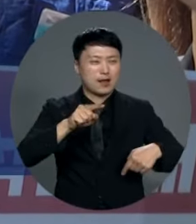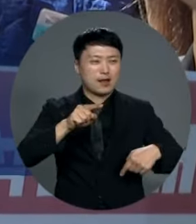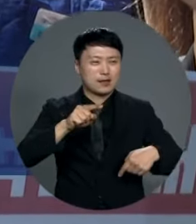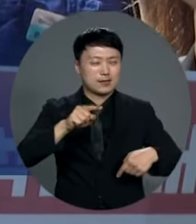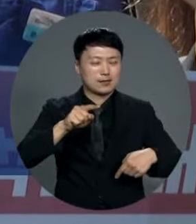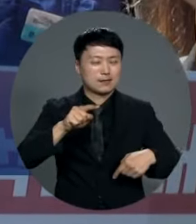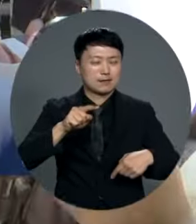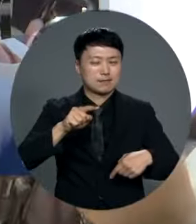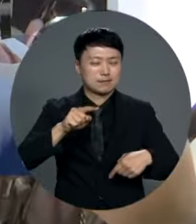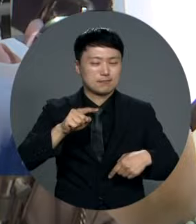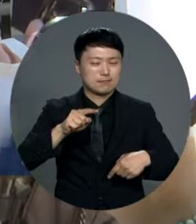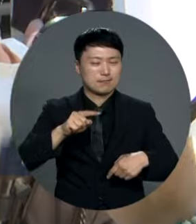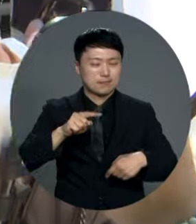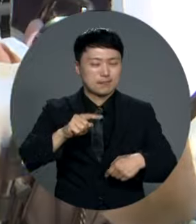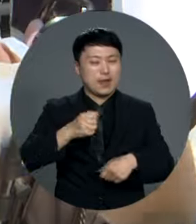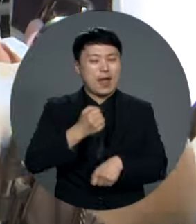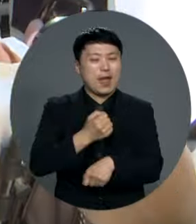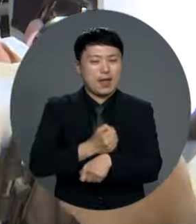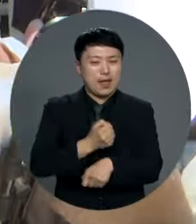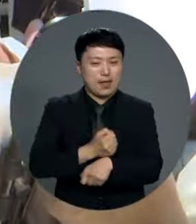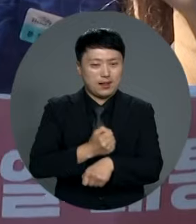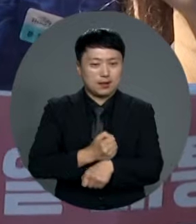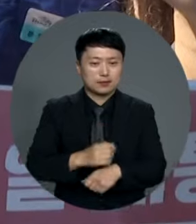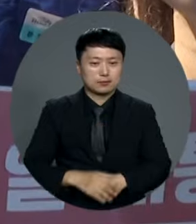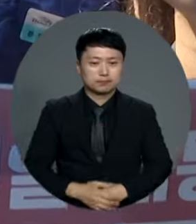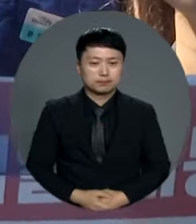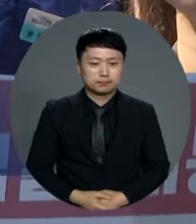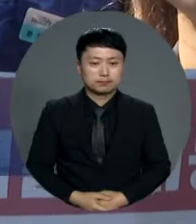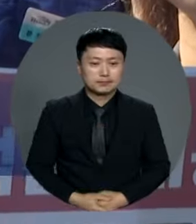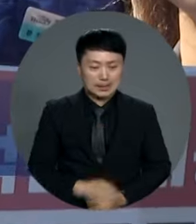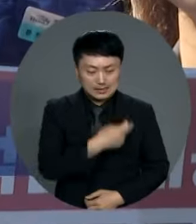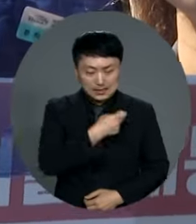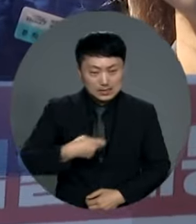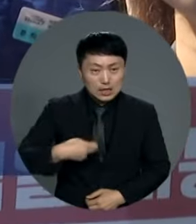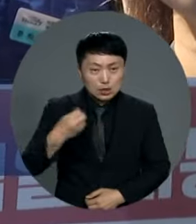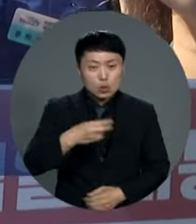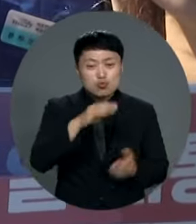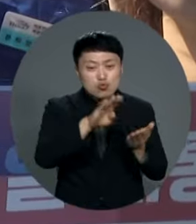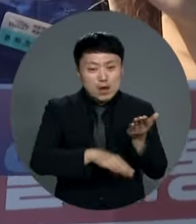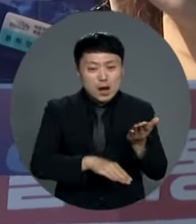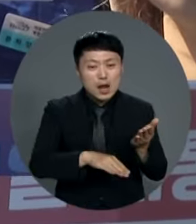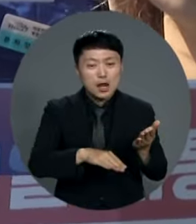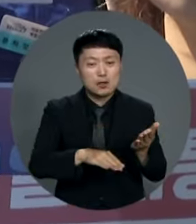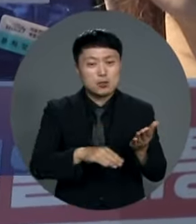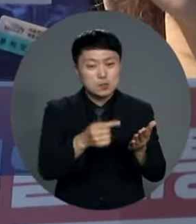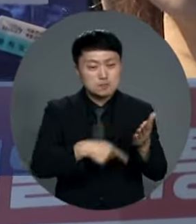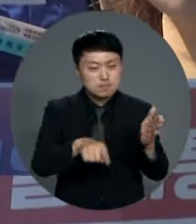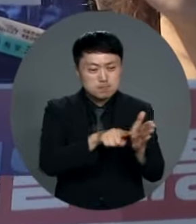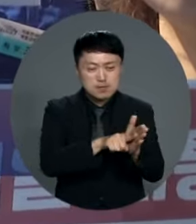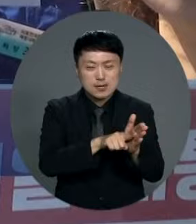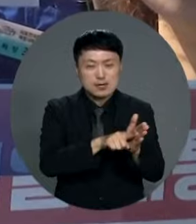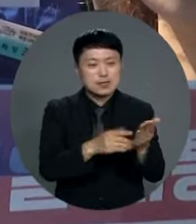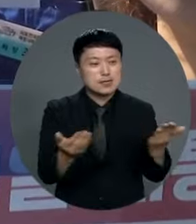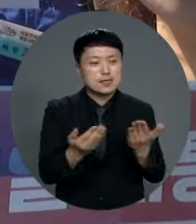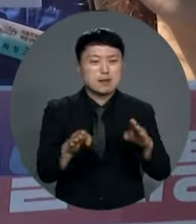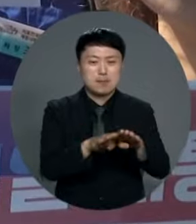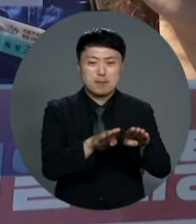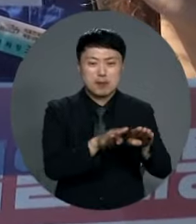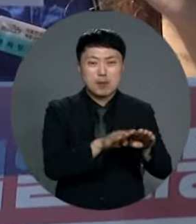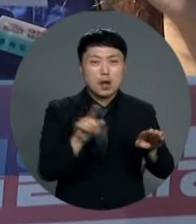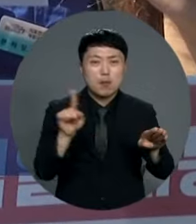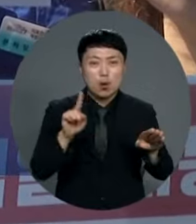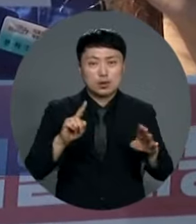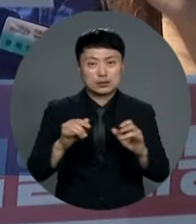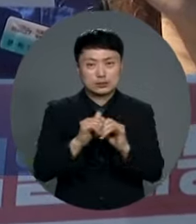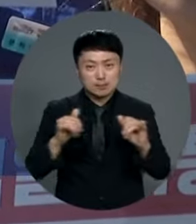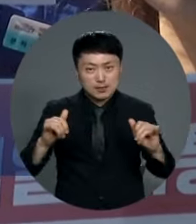되돌려 줄 것입니다. 제자를 위해 후배를 위해 집단 휴진을 한다는 것은 시민들의 분노를 겪어보지